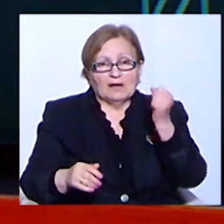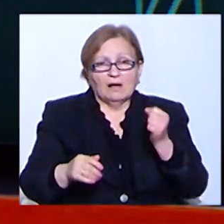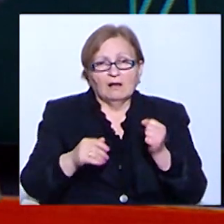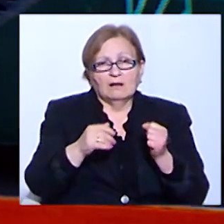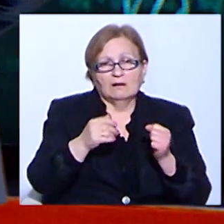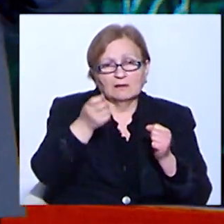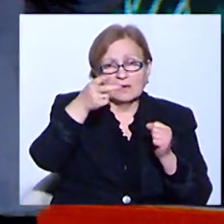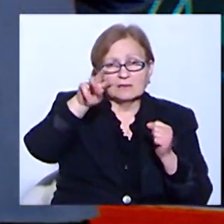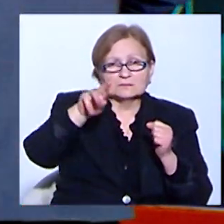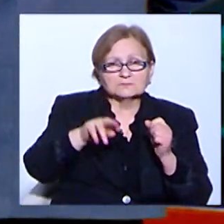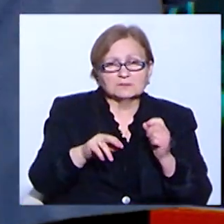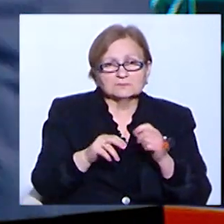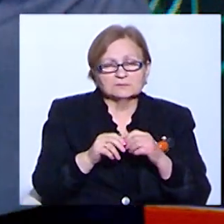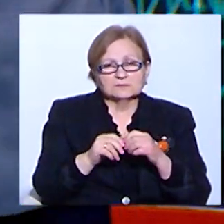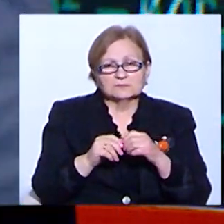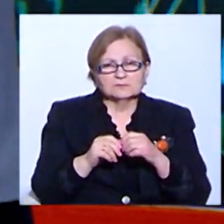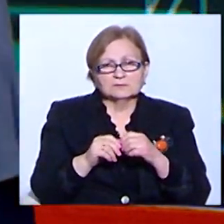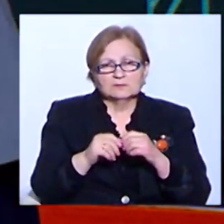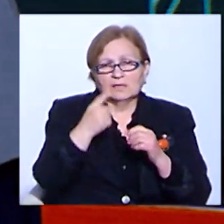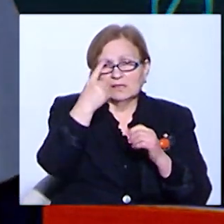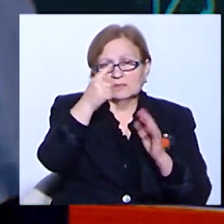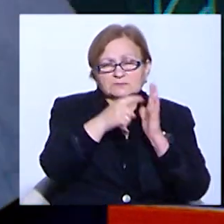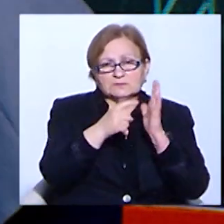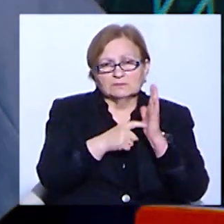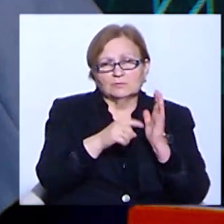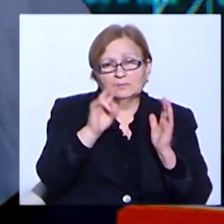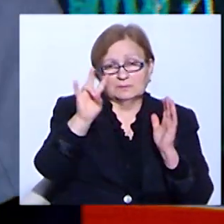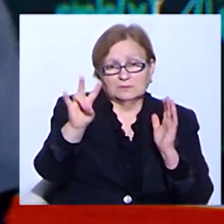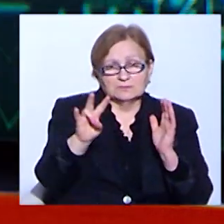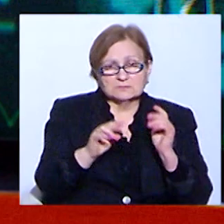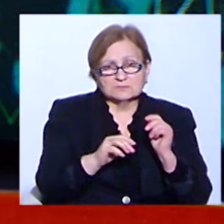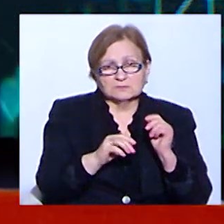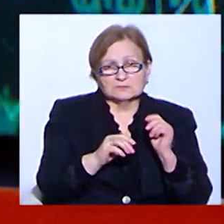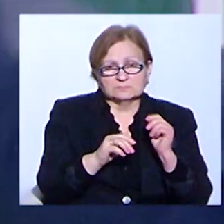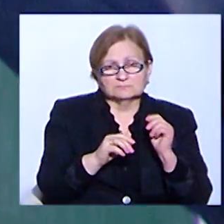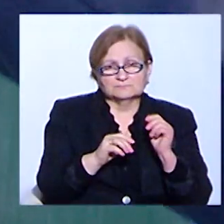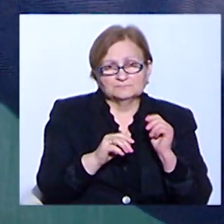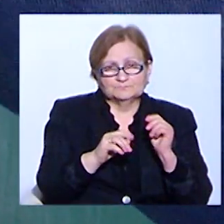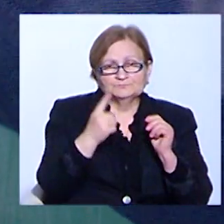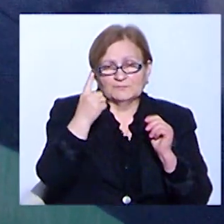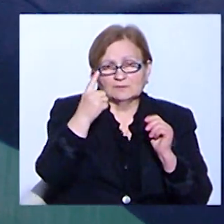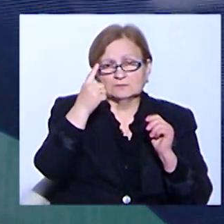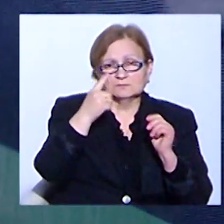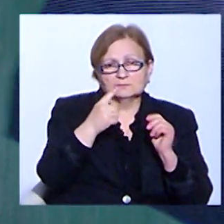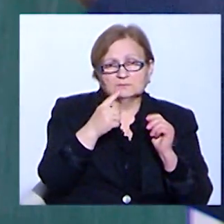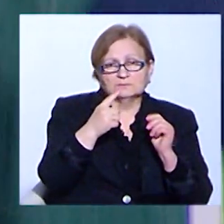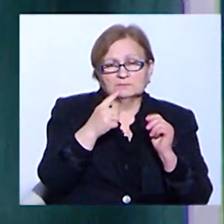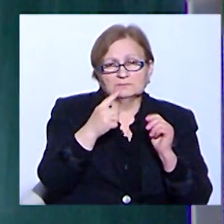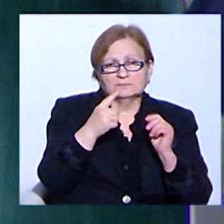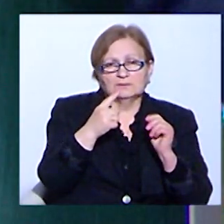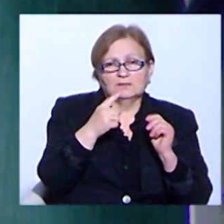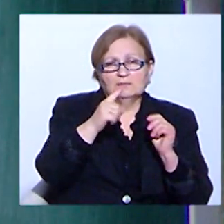1 გაყოფილი n-ზე, ა ხარისხად ერთი გაყოფილი n-ზე